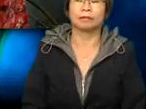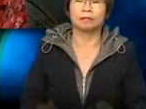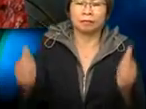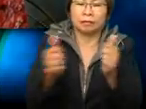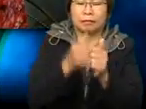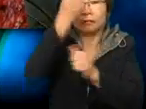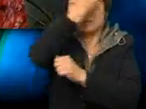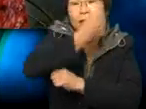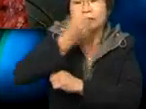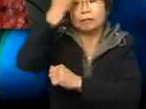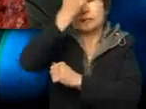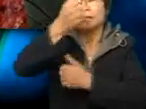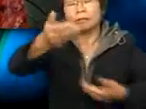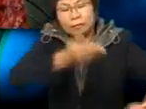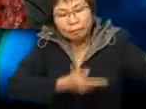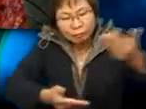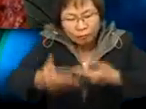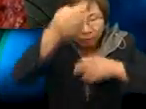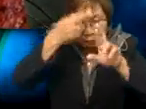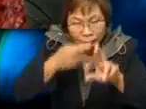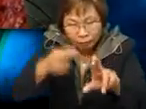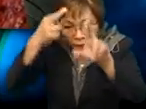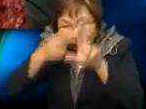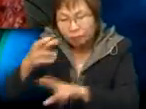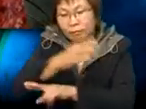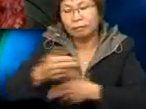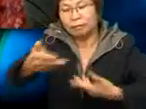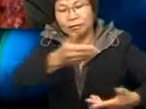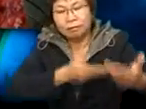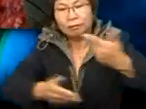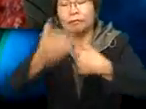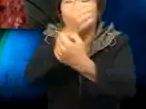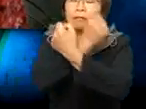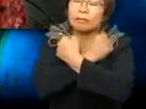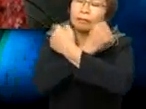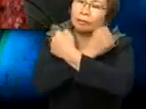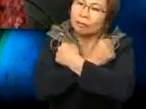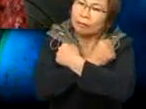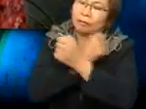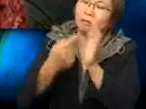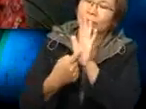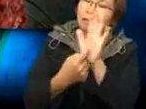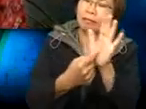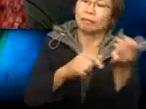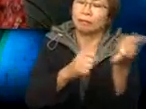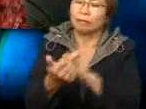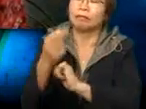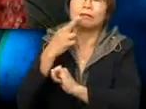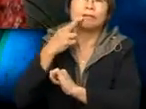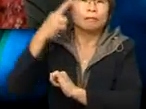Dengan sikap saling menghormati dan saling menyayangi yang ditunjukkan oleh